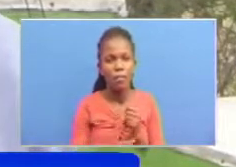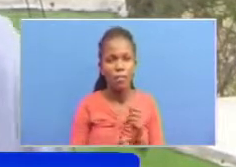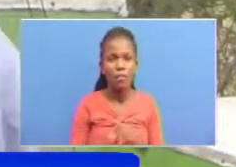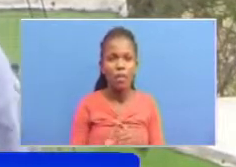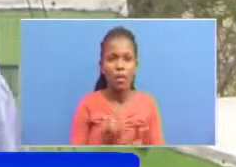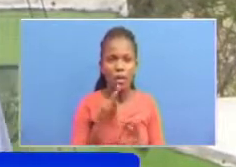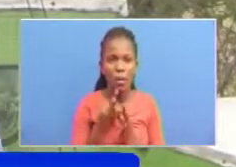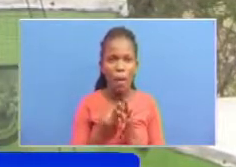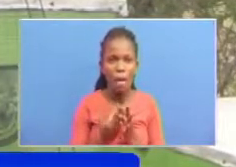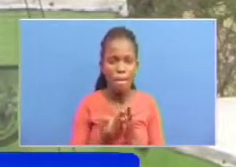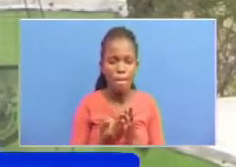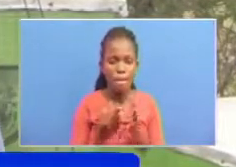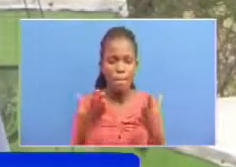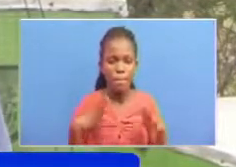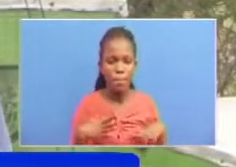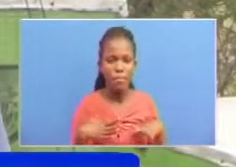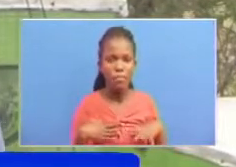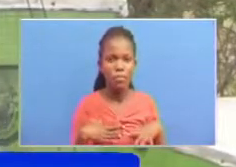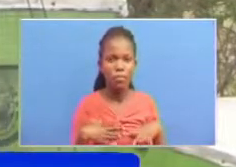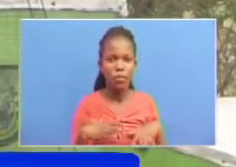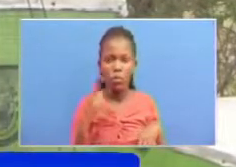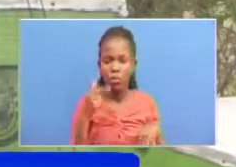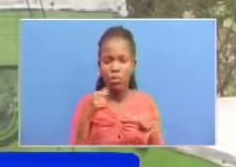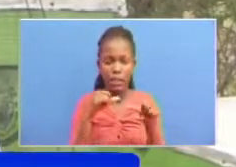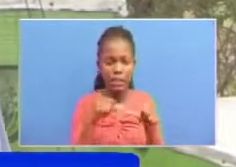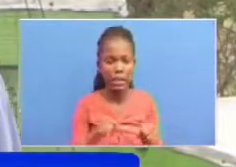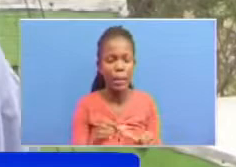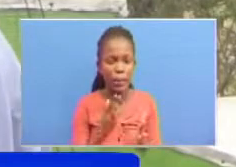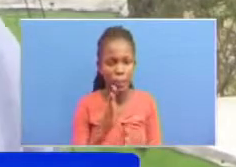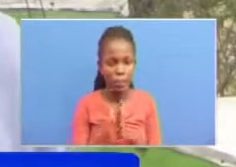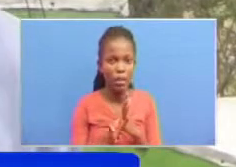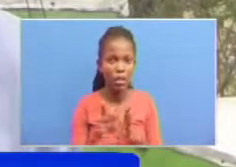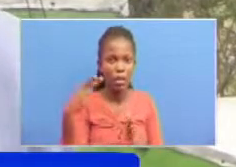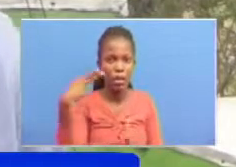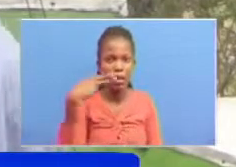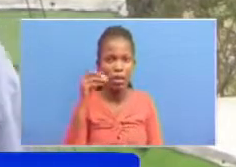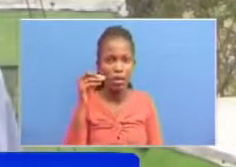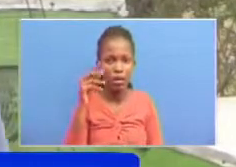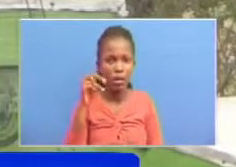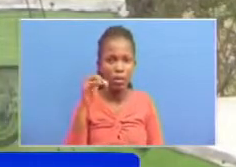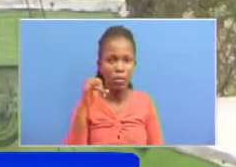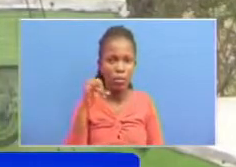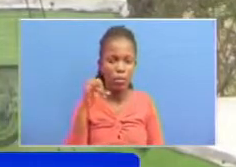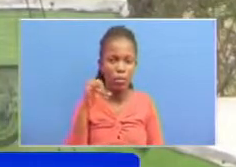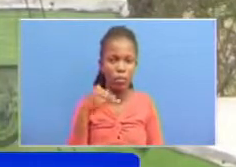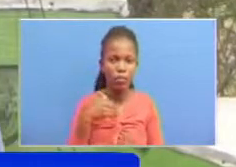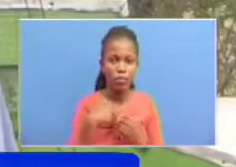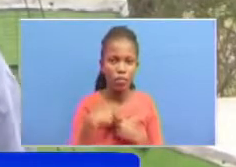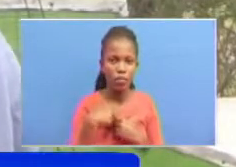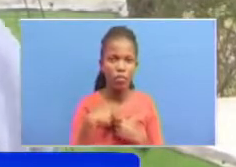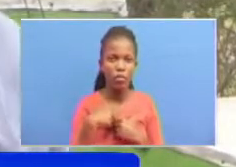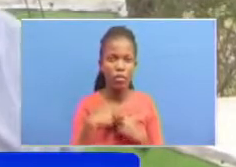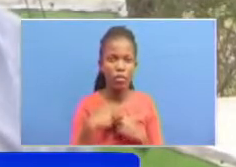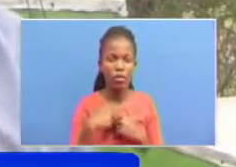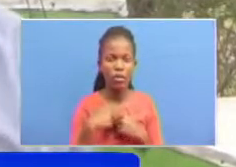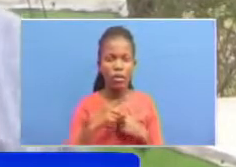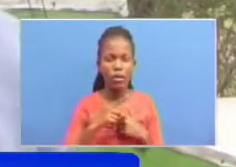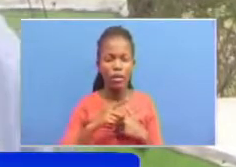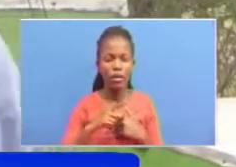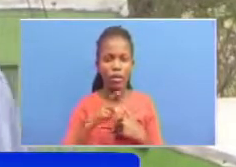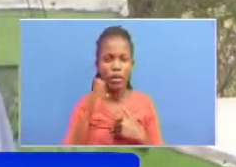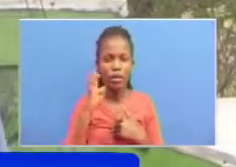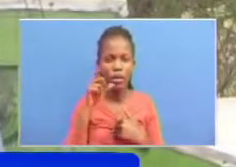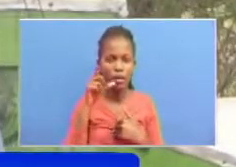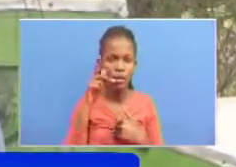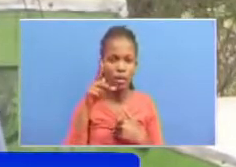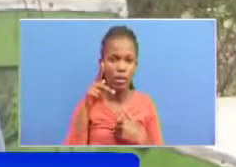andu permanent me na mubango woki. Eido uka exporti wa kanoka tuwa wabandu utuwa